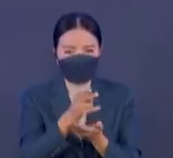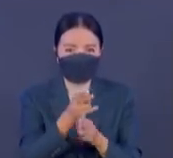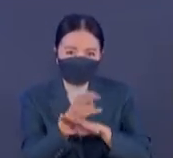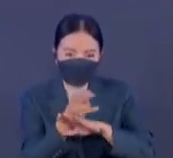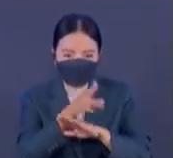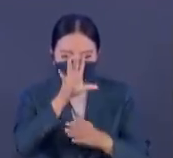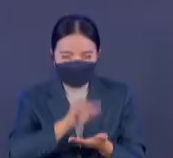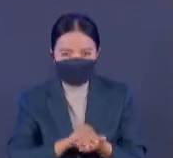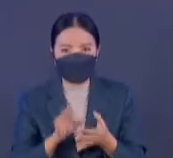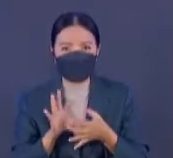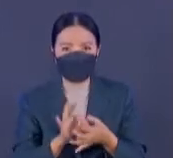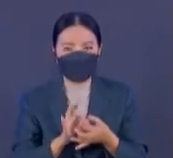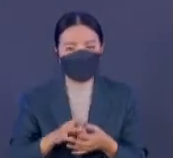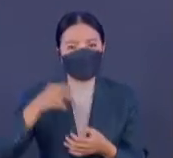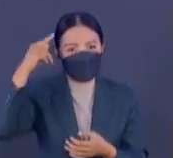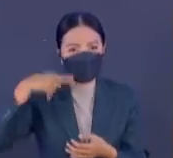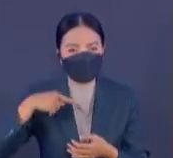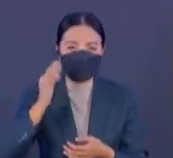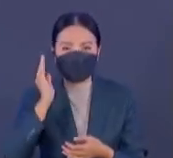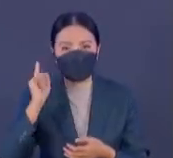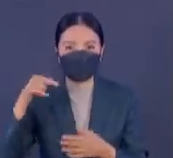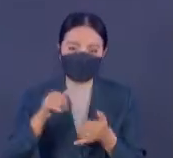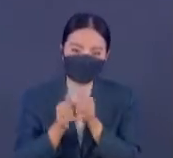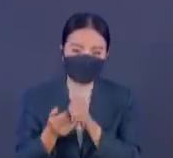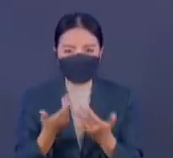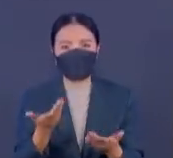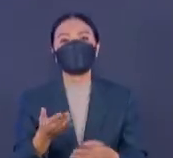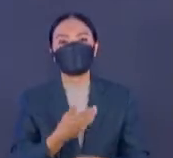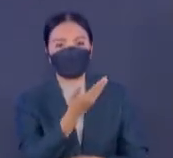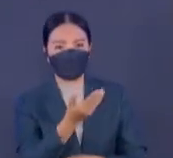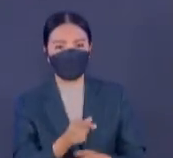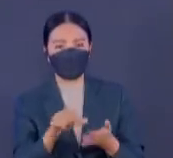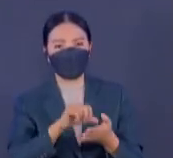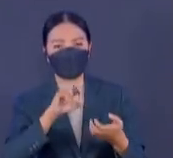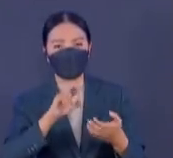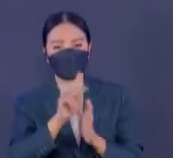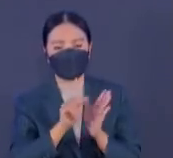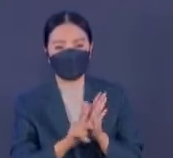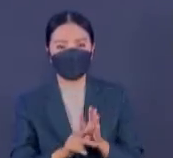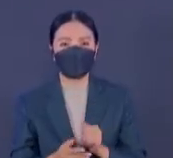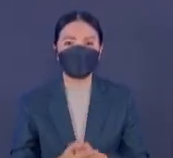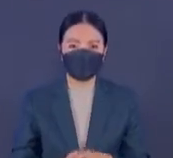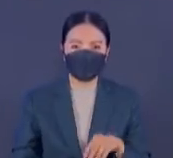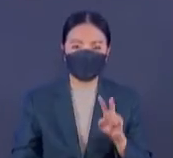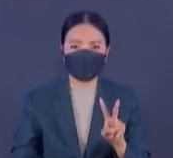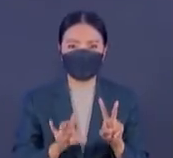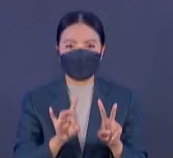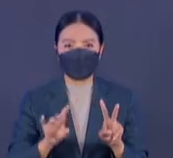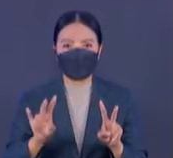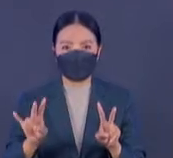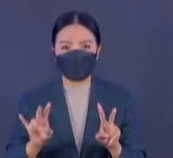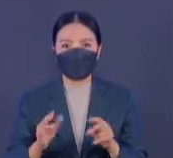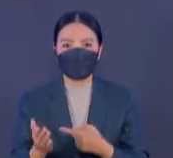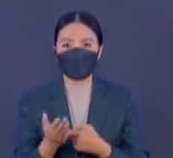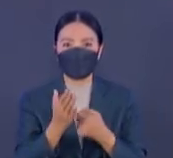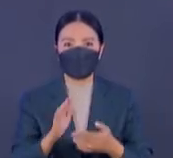ายพร้อมกับรายชื่อผู้สนับสนุนให้แก้ไขกฎหมายมาตรา287ว่าด้วยเรื่องสื่อลามกอนาจารโดยได้มี